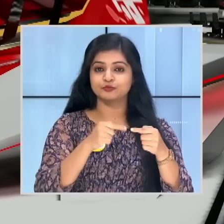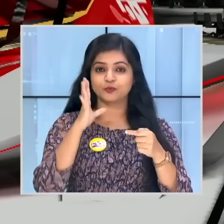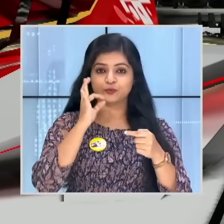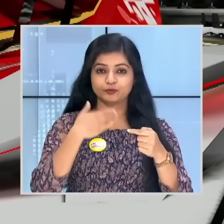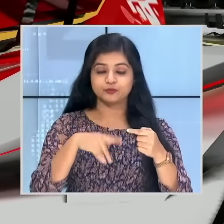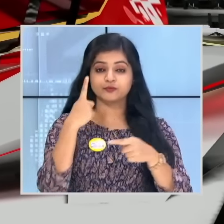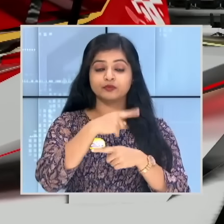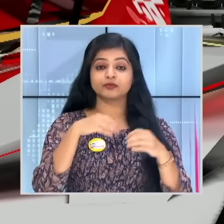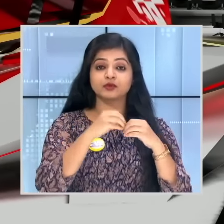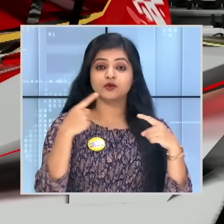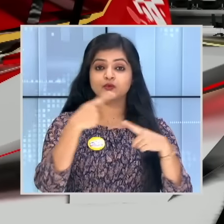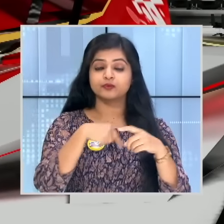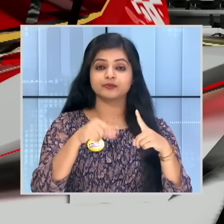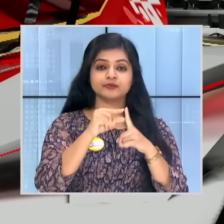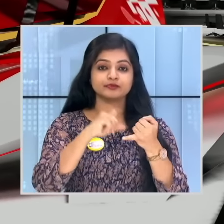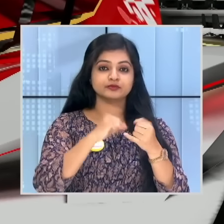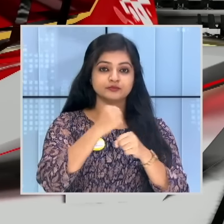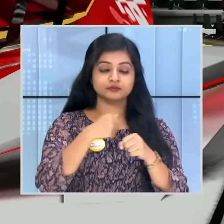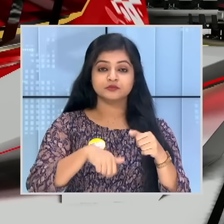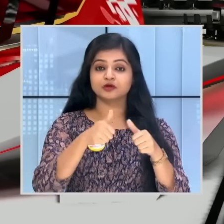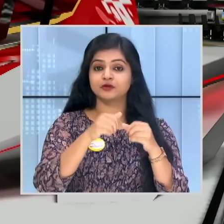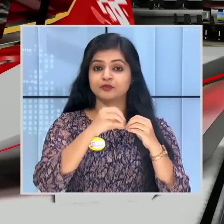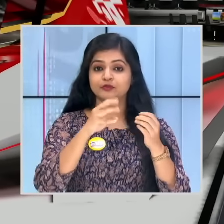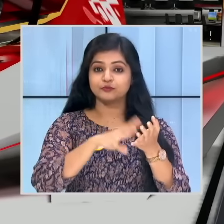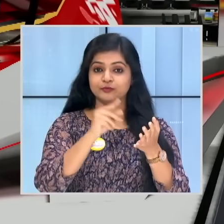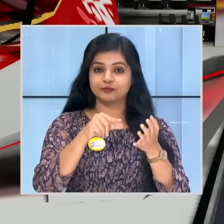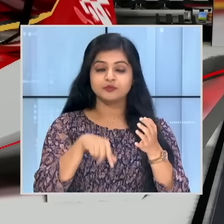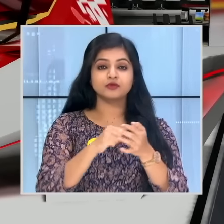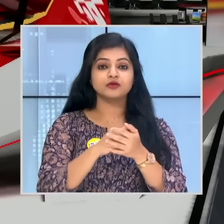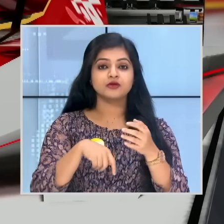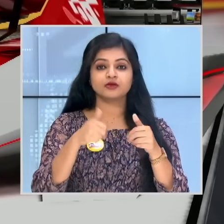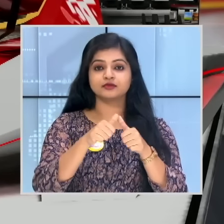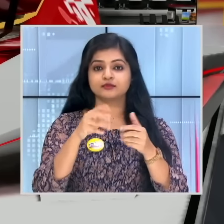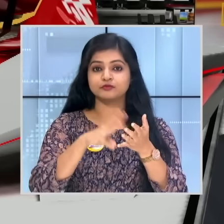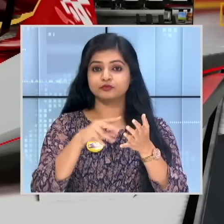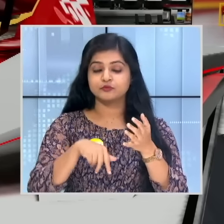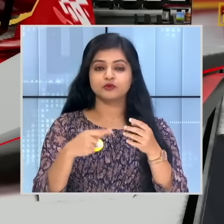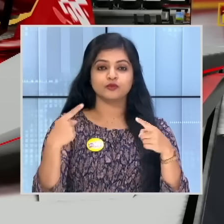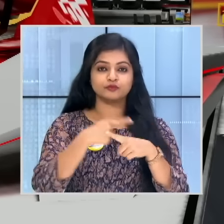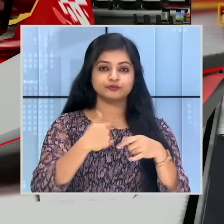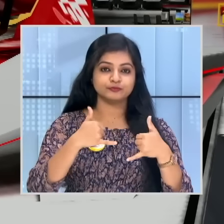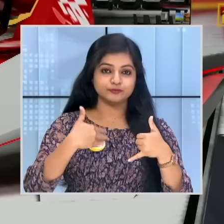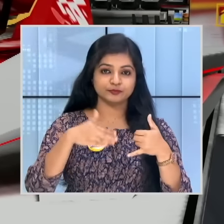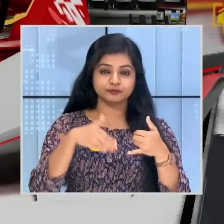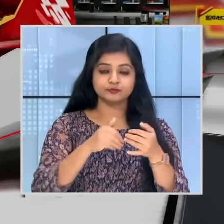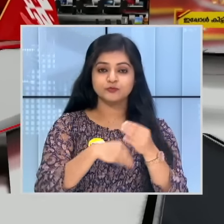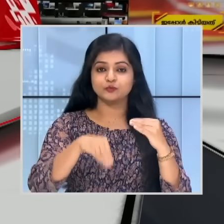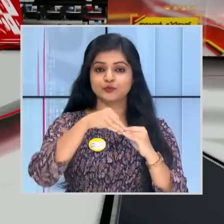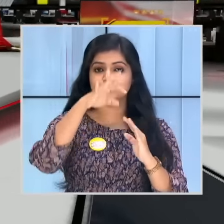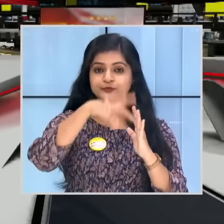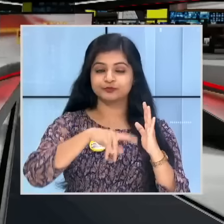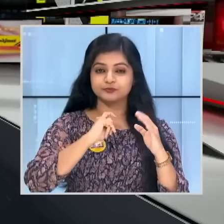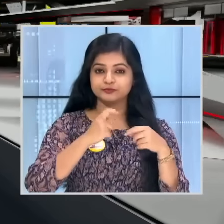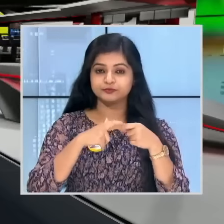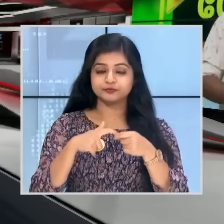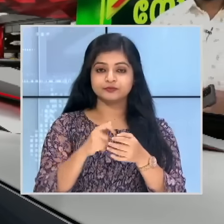ബാഴ്സലോണയുടെ എതിരാളി പിഎസ് ജി ആണ് ആഴ്സനാൽ ബയേൺ മ്യൂണിക്കിനെയും അത്ലെറ്റിക്കോ മാഡ്രിഡ് ഒറുസിയ ഡോട്ട്മുണ്ടിനെയും നേരിടും അനിൽ വാസുദേവ് ചേരുന്നുണ്ട് സ്പോർട്സ്